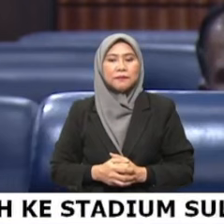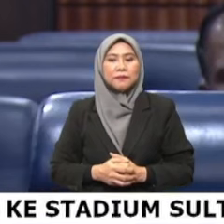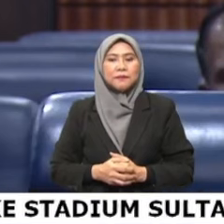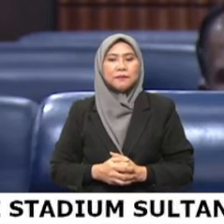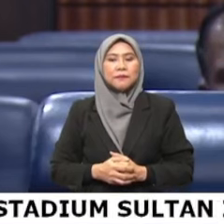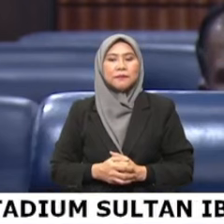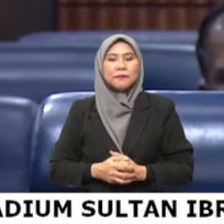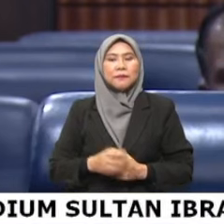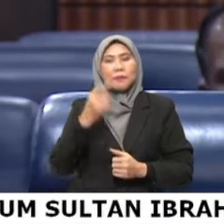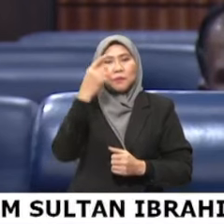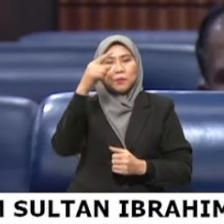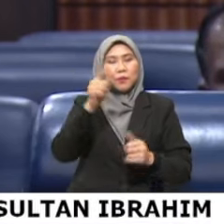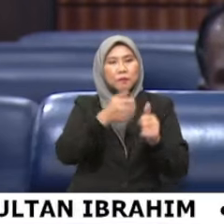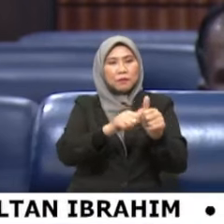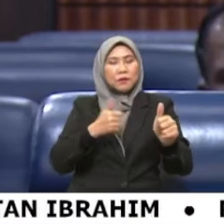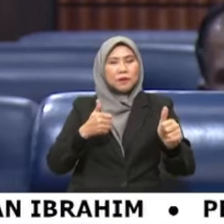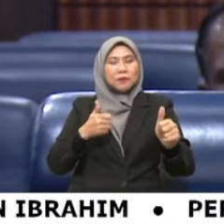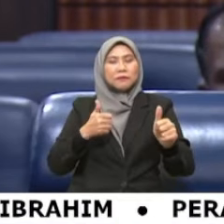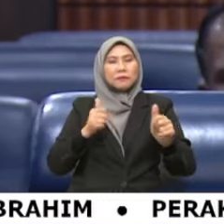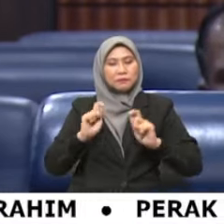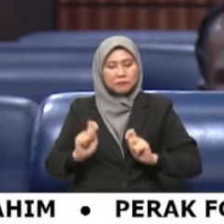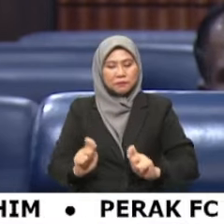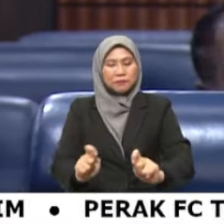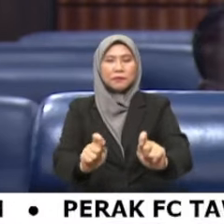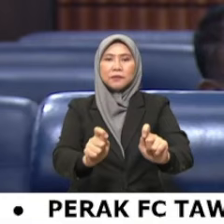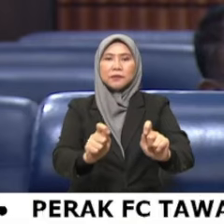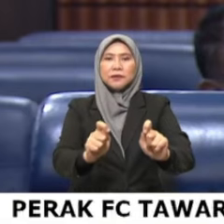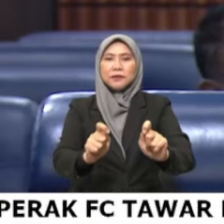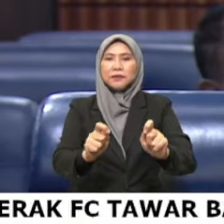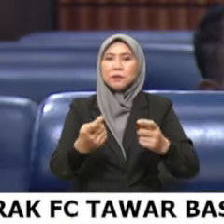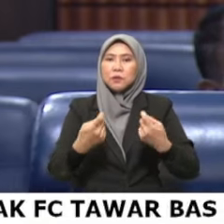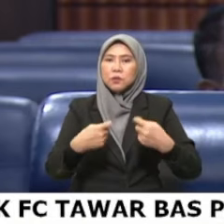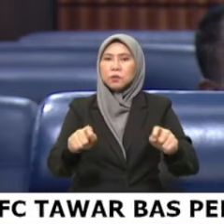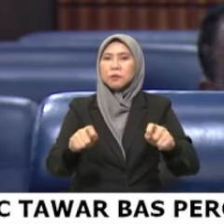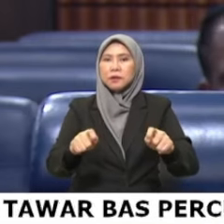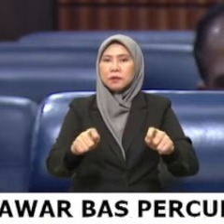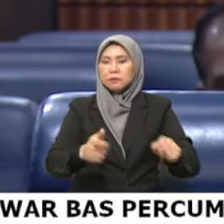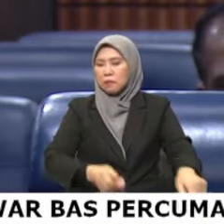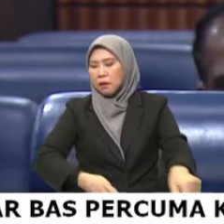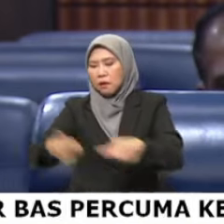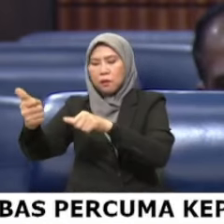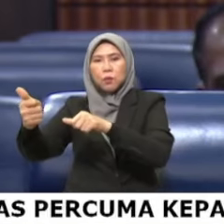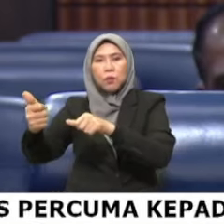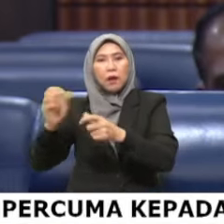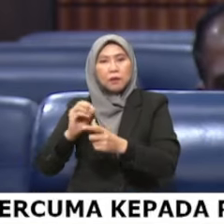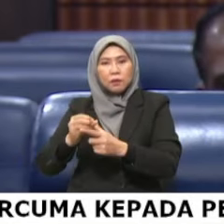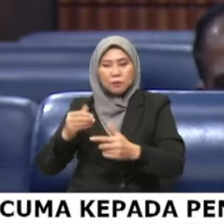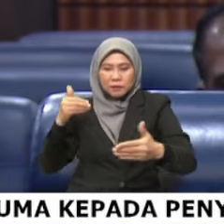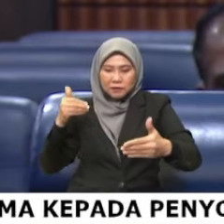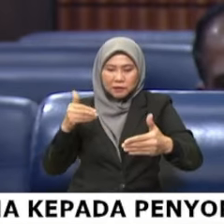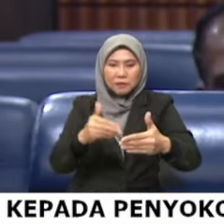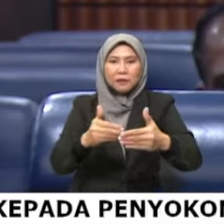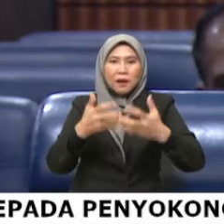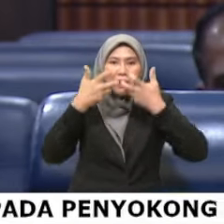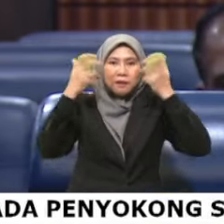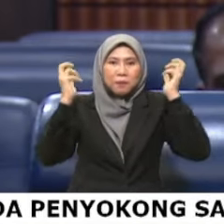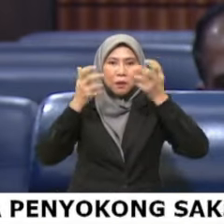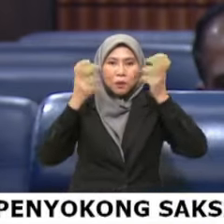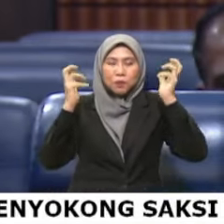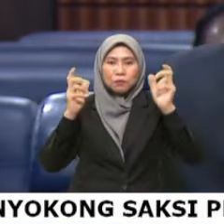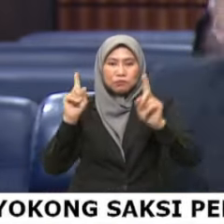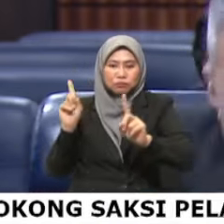sebarang untuk provokasi atau tindakan seperti cubaan menghalau dan mendekati hidup beliau